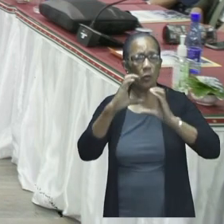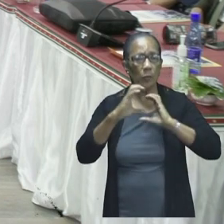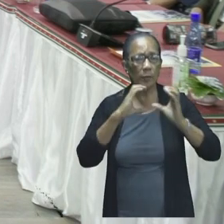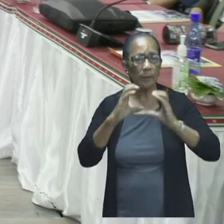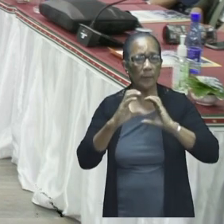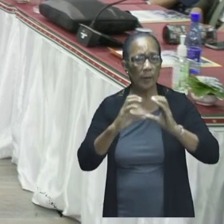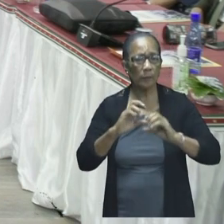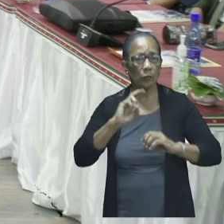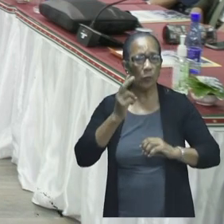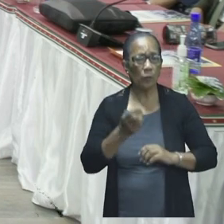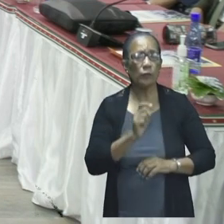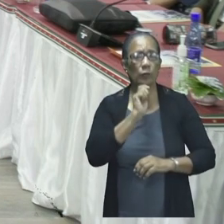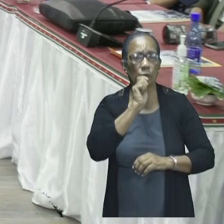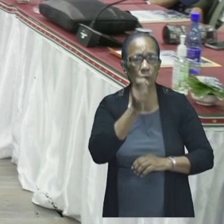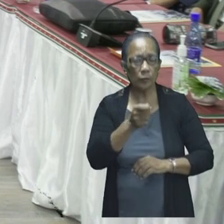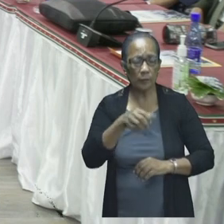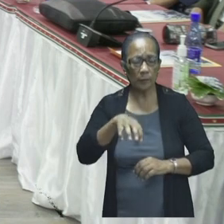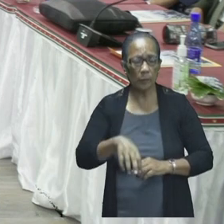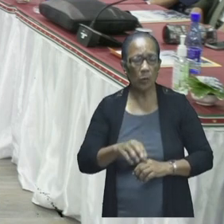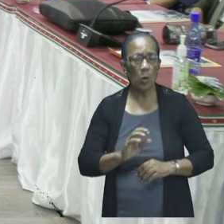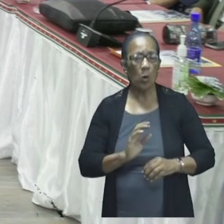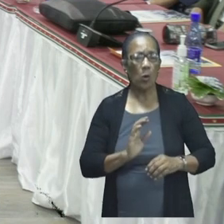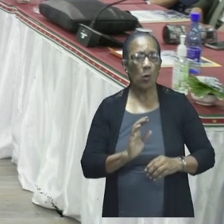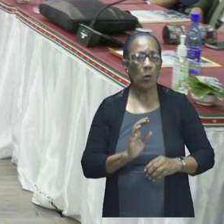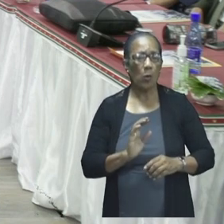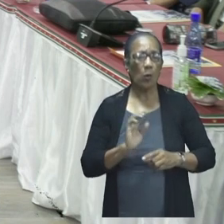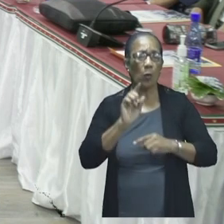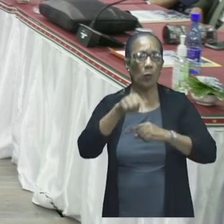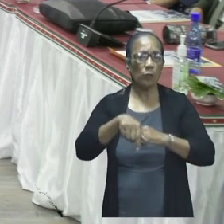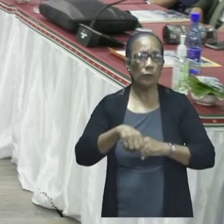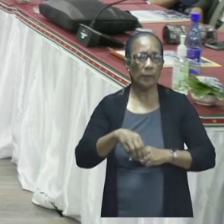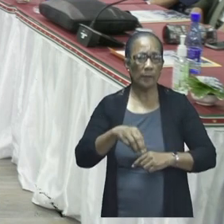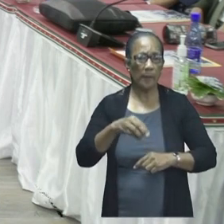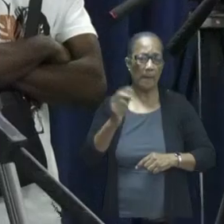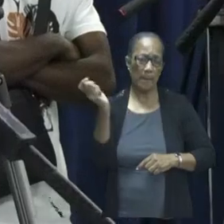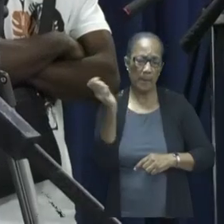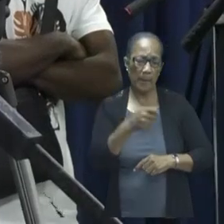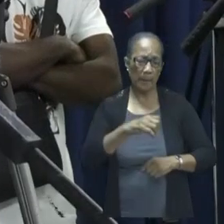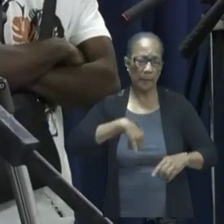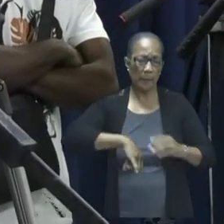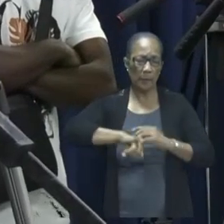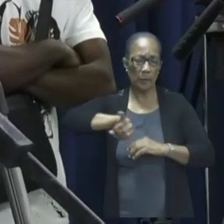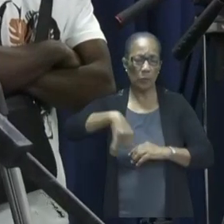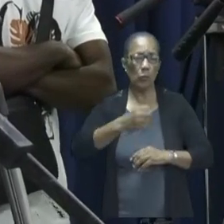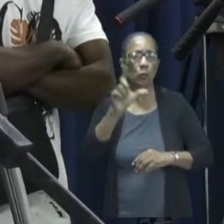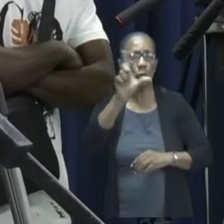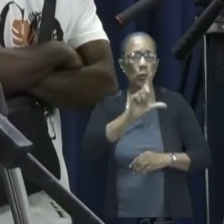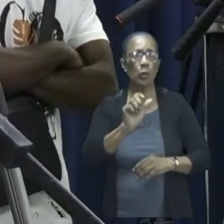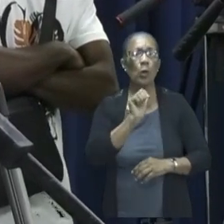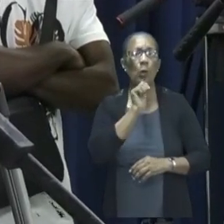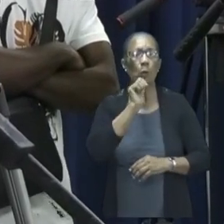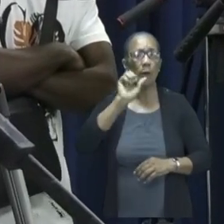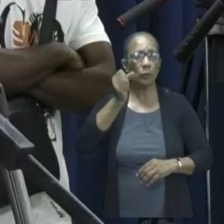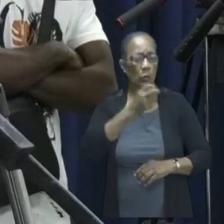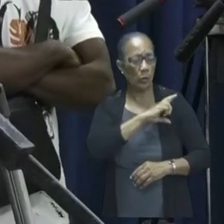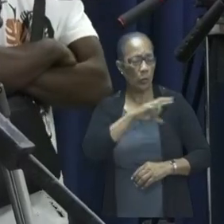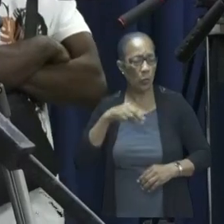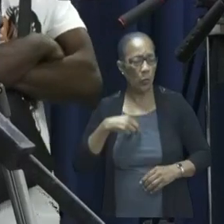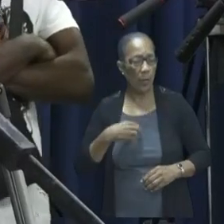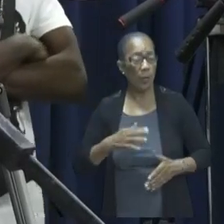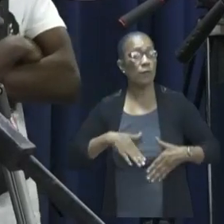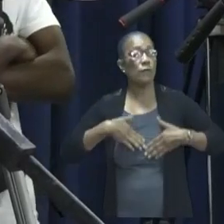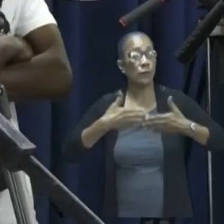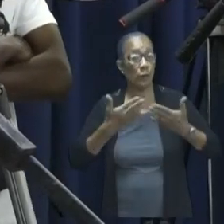uw voorzitterschap over een maand in juli aan warm wat kunnen we verwachten van de regering of verward kunnen vraag